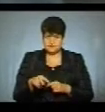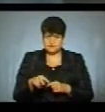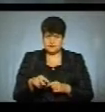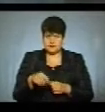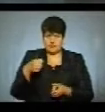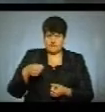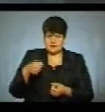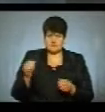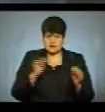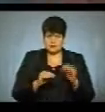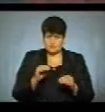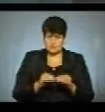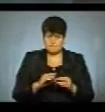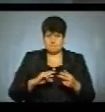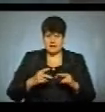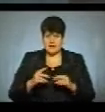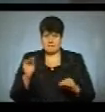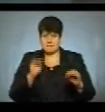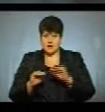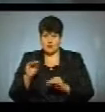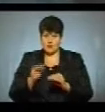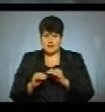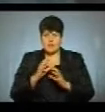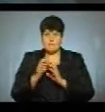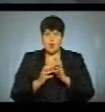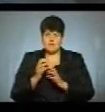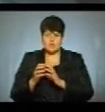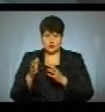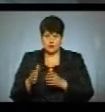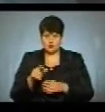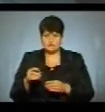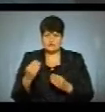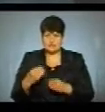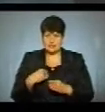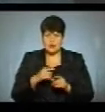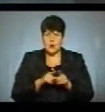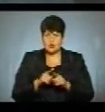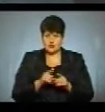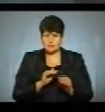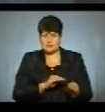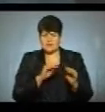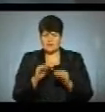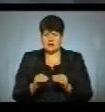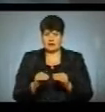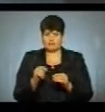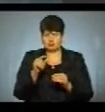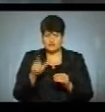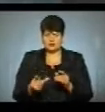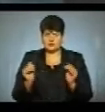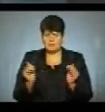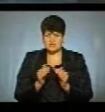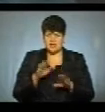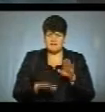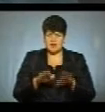Відра запакування. Перепакували тут ці помідори. Люди дали нам огірочки, ми їх переклали в бутилки, щоб менша була вага